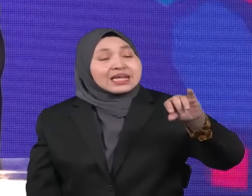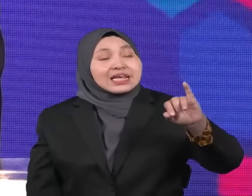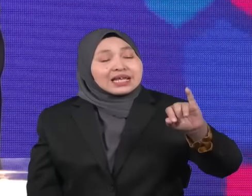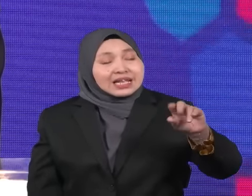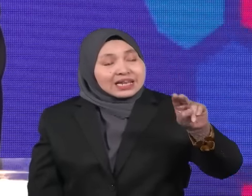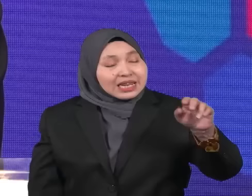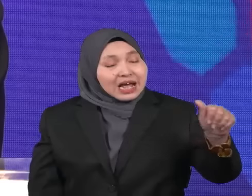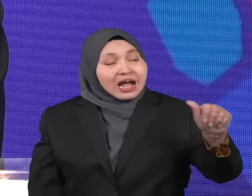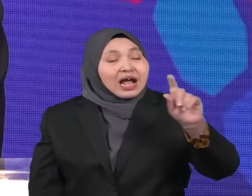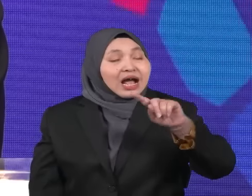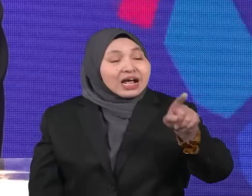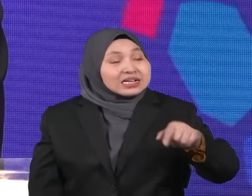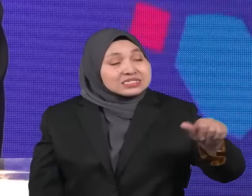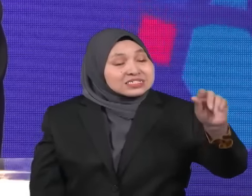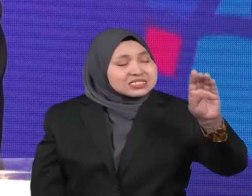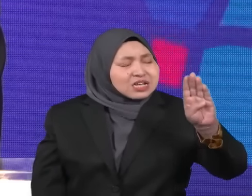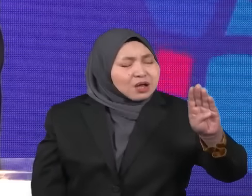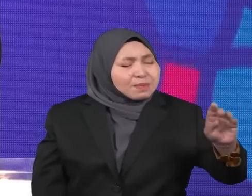adzaban